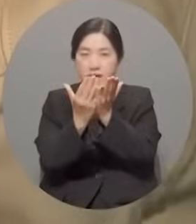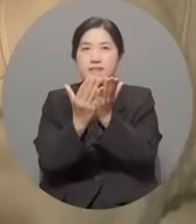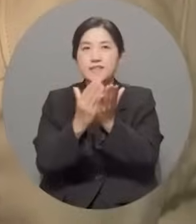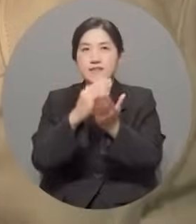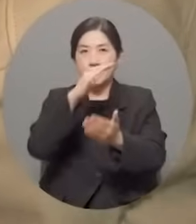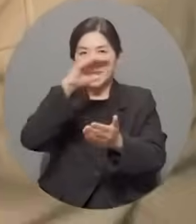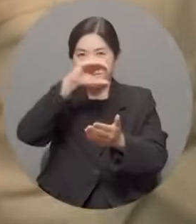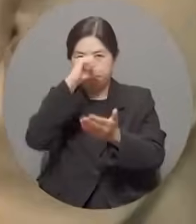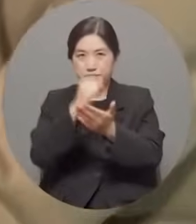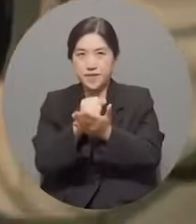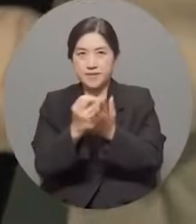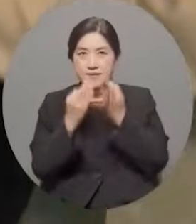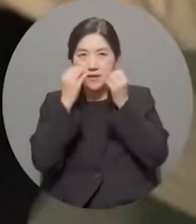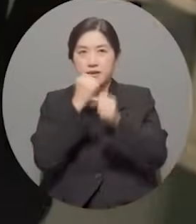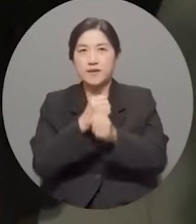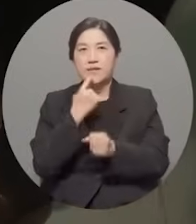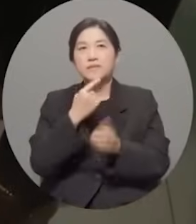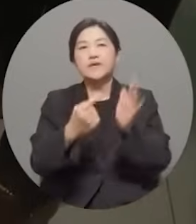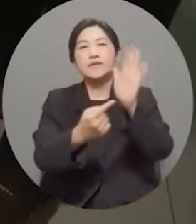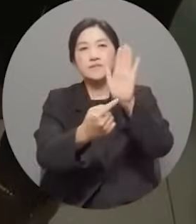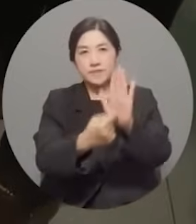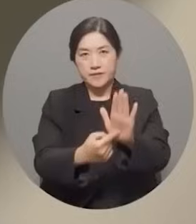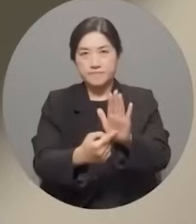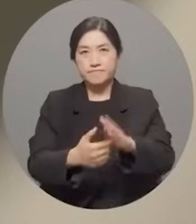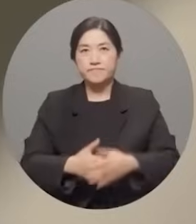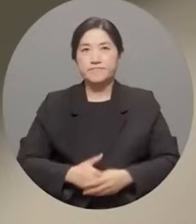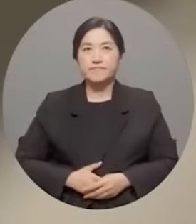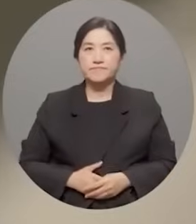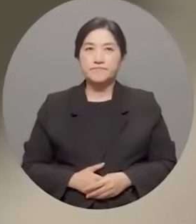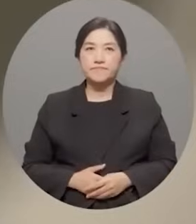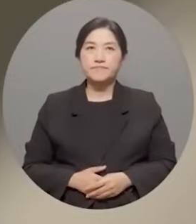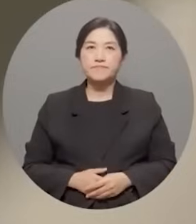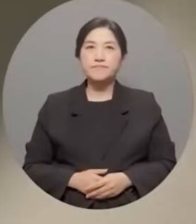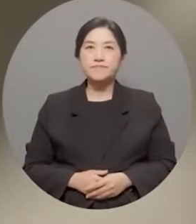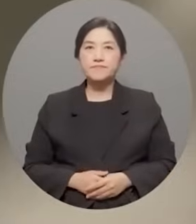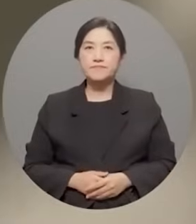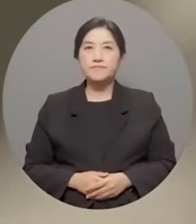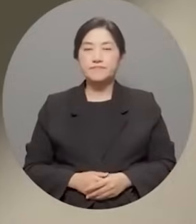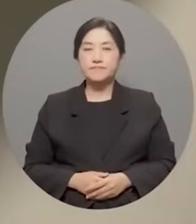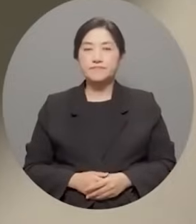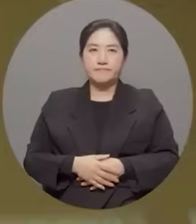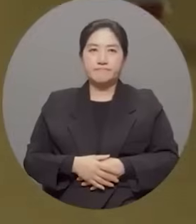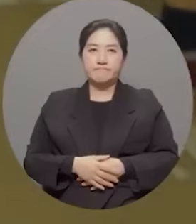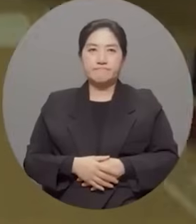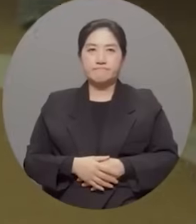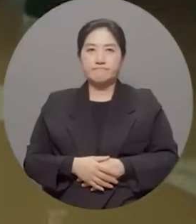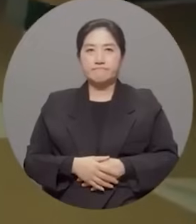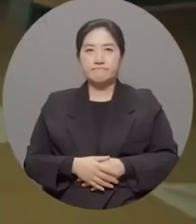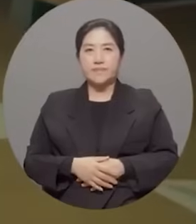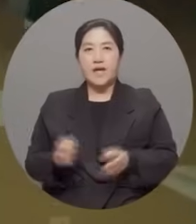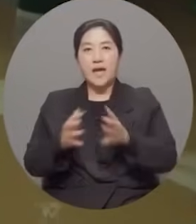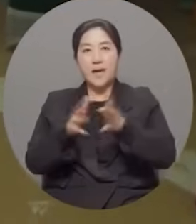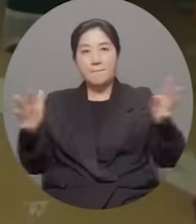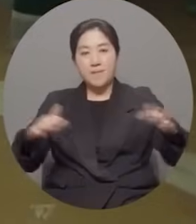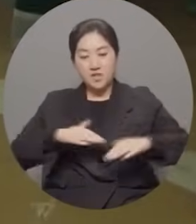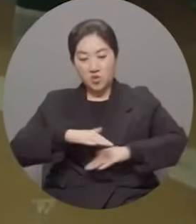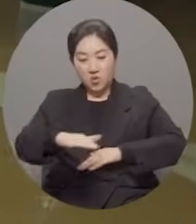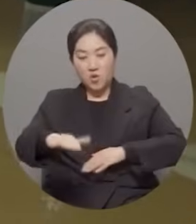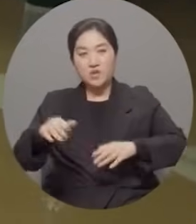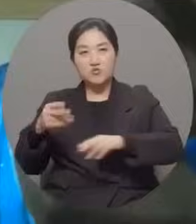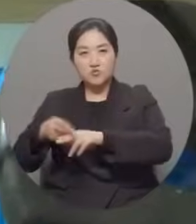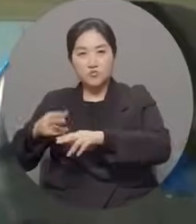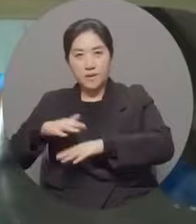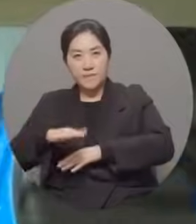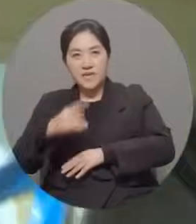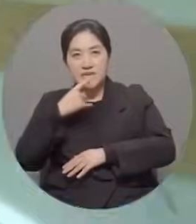있도록 최선을 다하겠다고 밝혔습니다. MBC 뉴스 김광현입니다. 아파트 거실과 주방